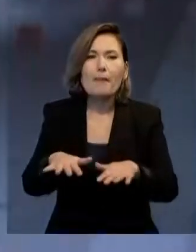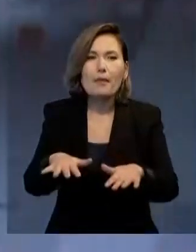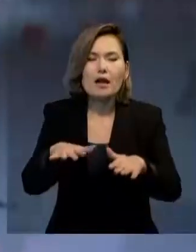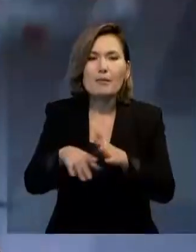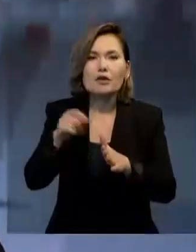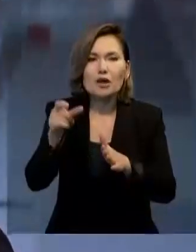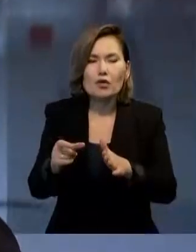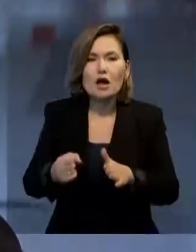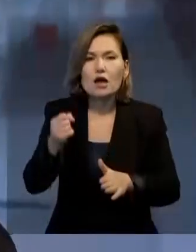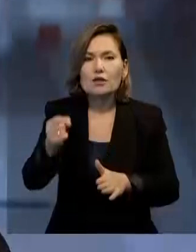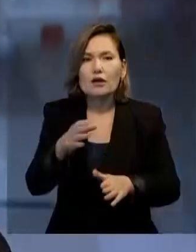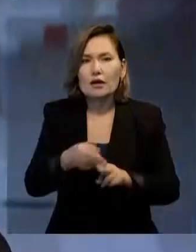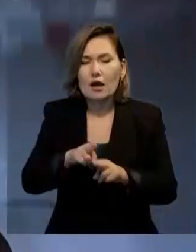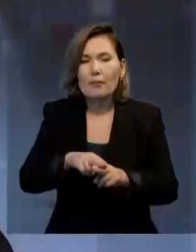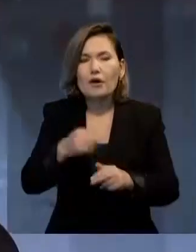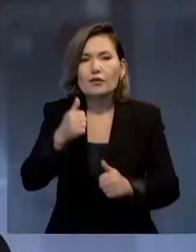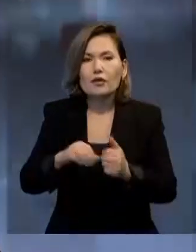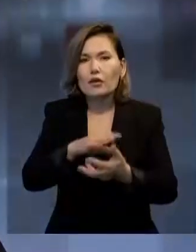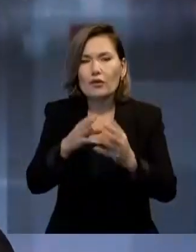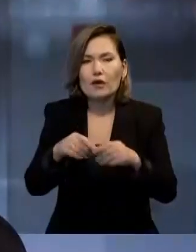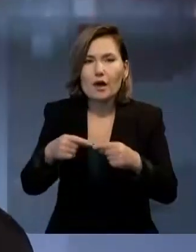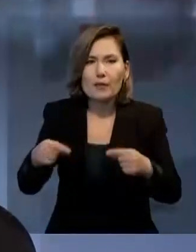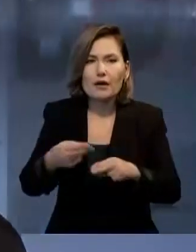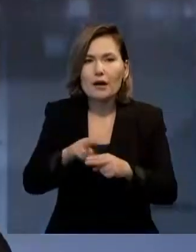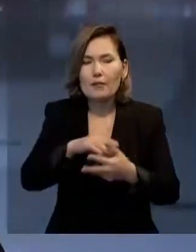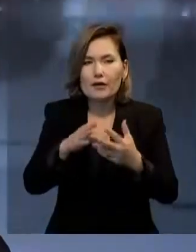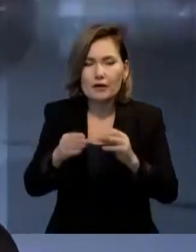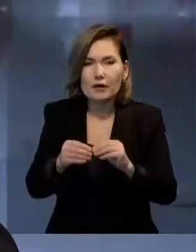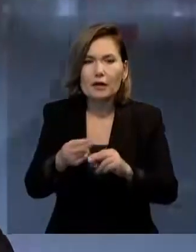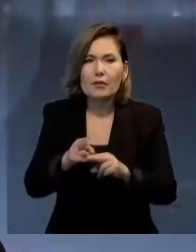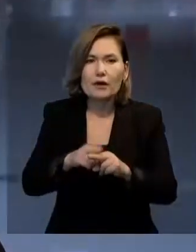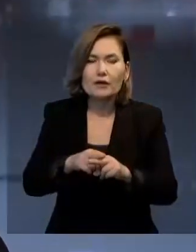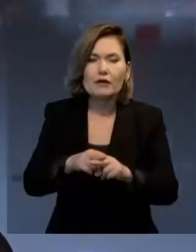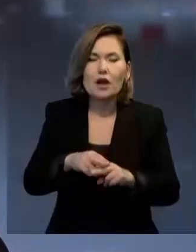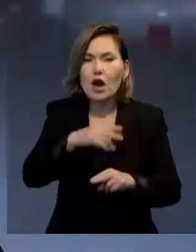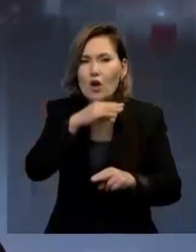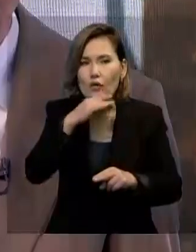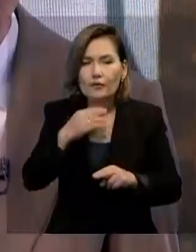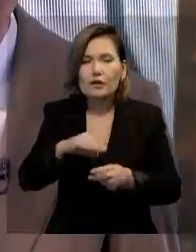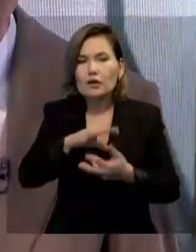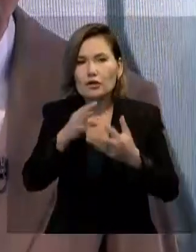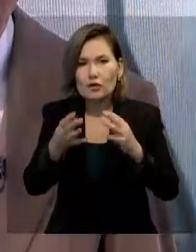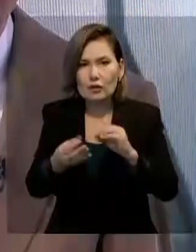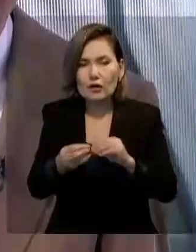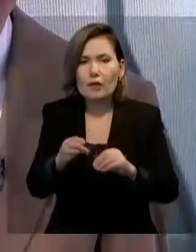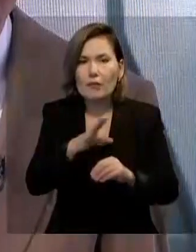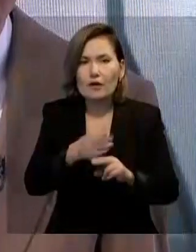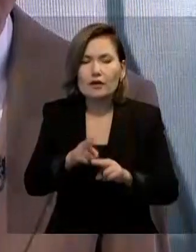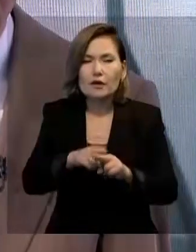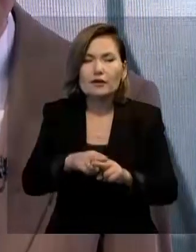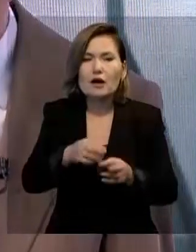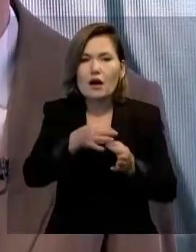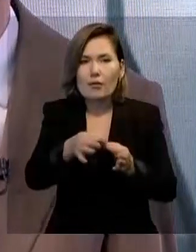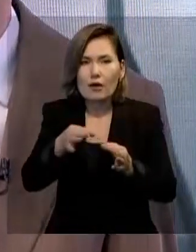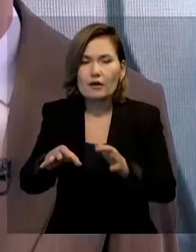Әр жерде саяси доданың қорытындысы әртүрлі. Тіпті мүйізі қарағайдай саясаткерлердің өзі күтпеген нәтижелер шықты. Жер-жердегі сайлау туралы